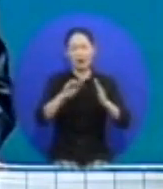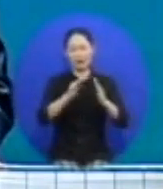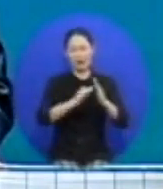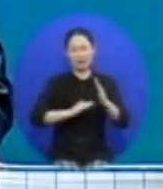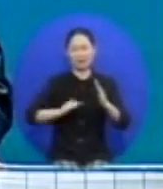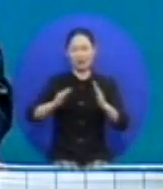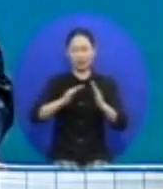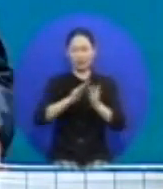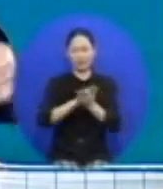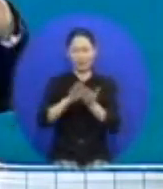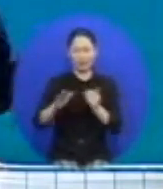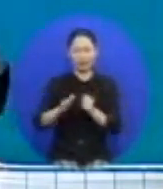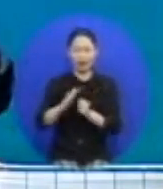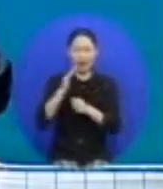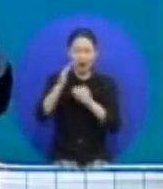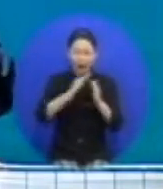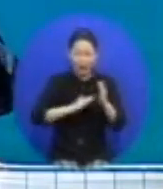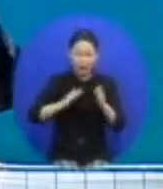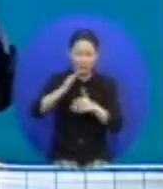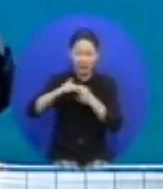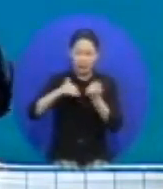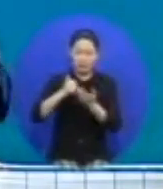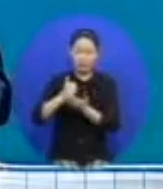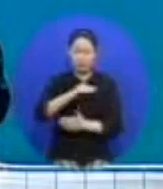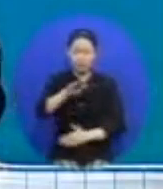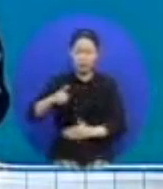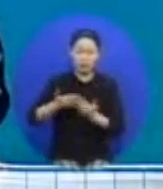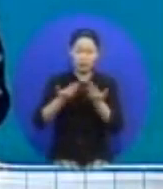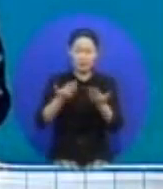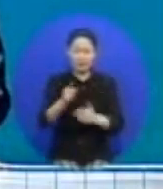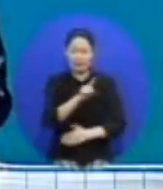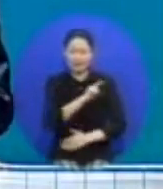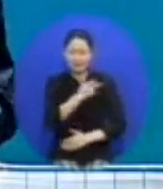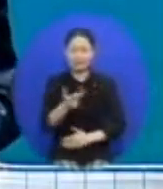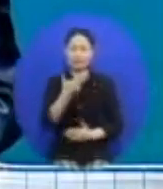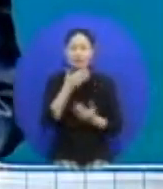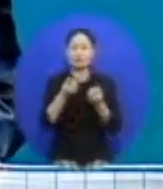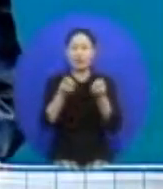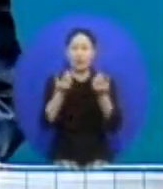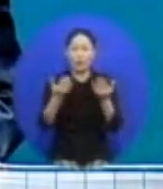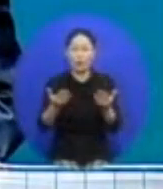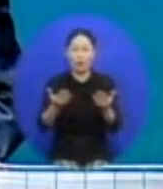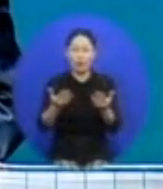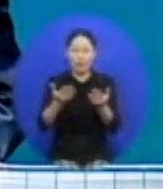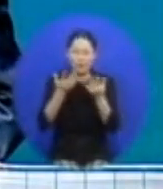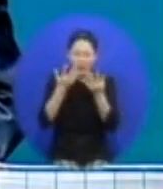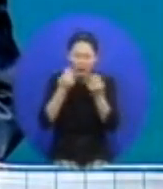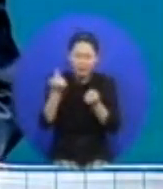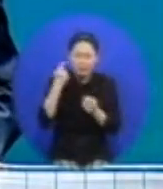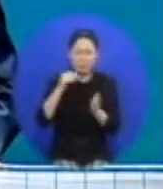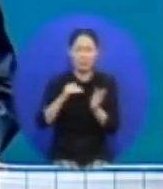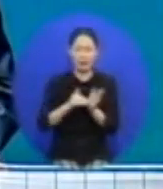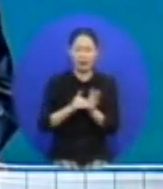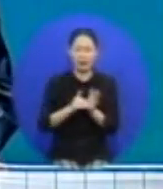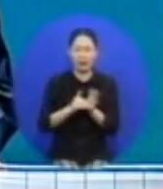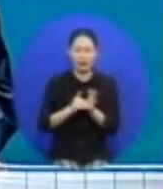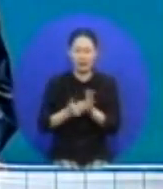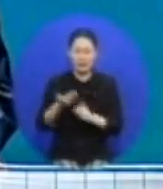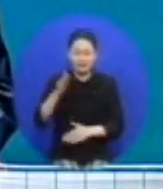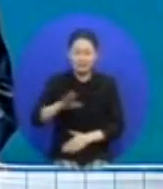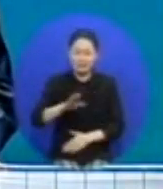가정은 하나님께서 우리에게 주신 가장 큰 축복이요 수도 없이 들으셨을 겁니다 그러나